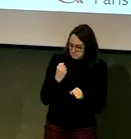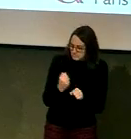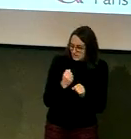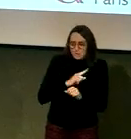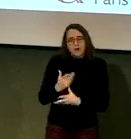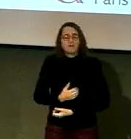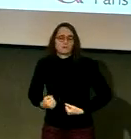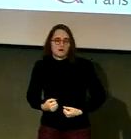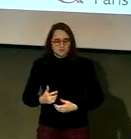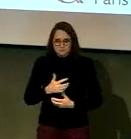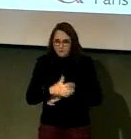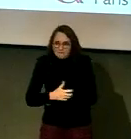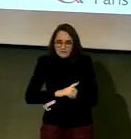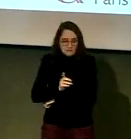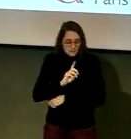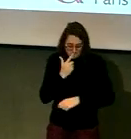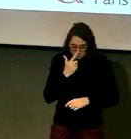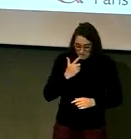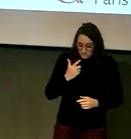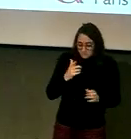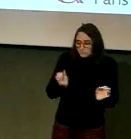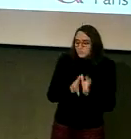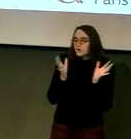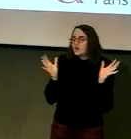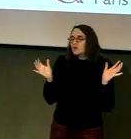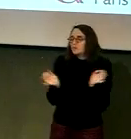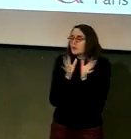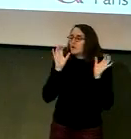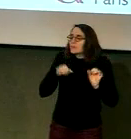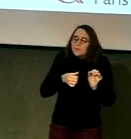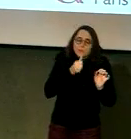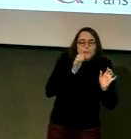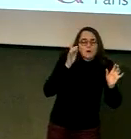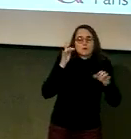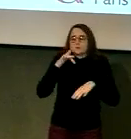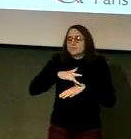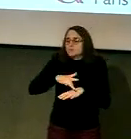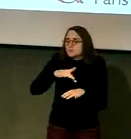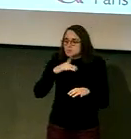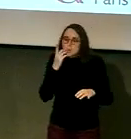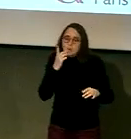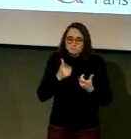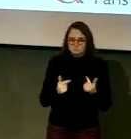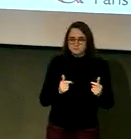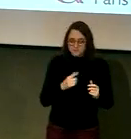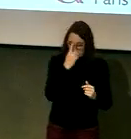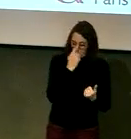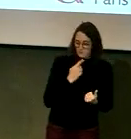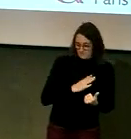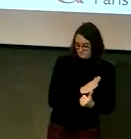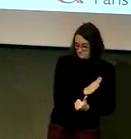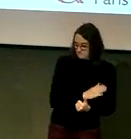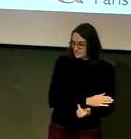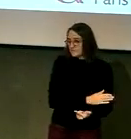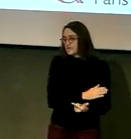tout au chômage, ils s'autorisent de temps en temps de faire des petites consommations. Donc ça, c'est un profil des femmes. Il y